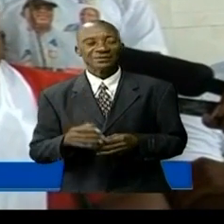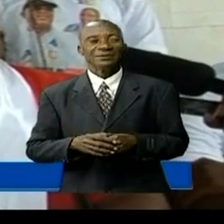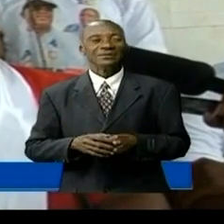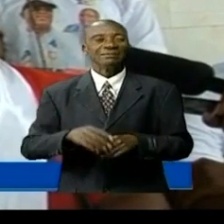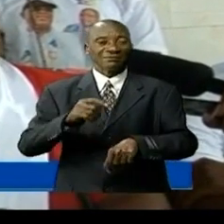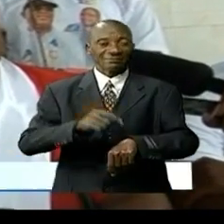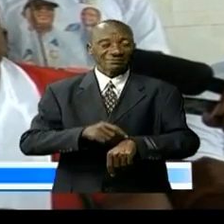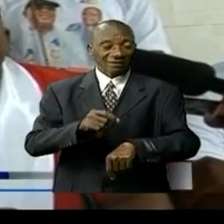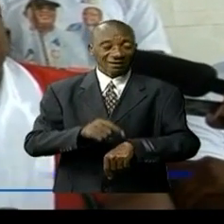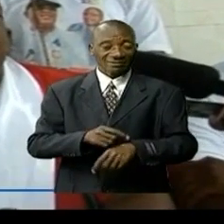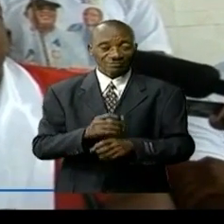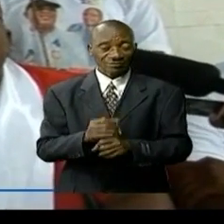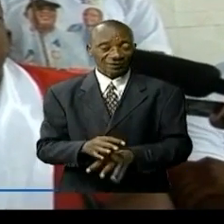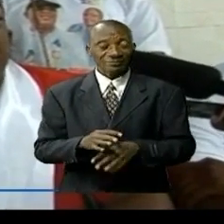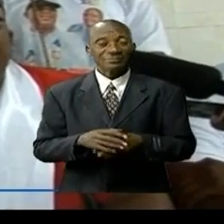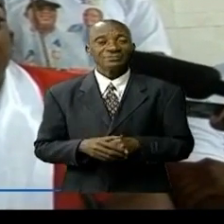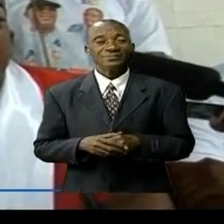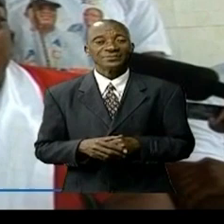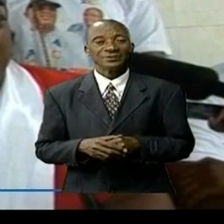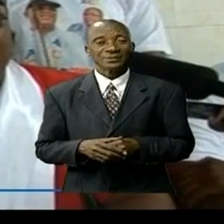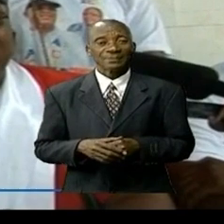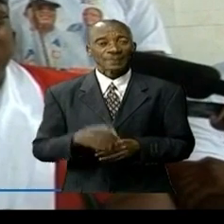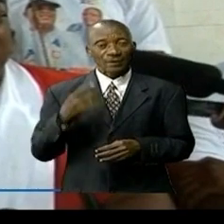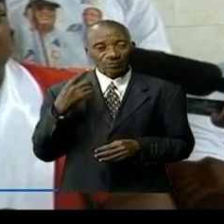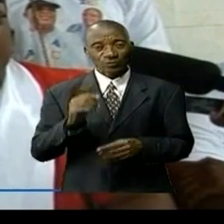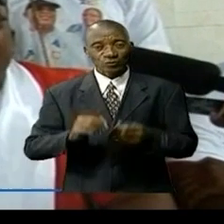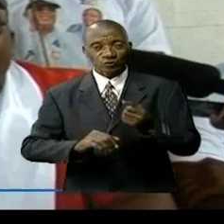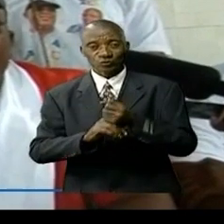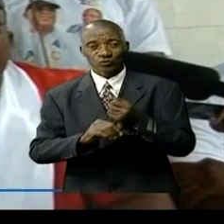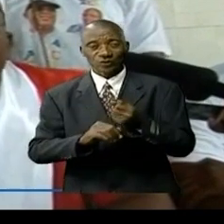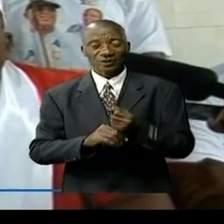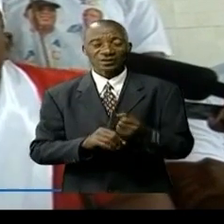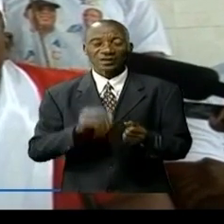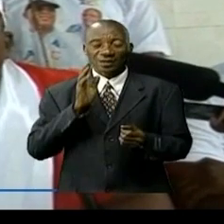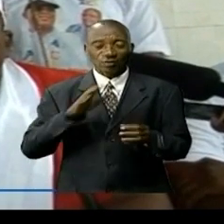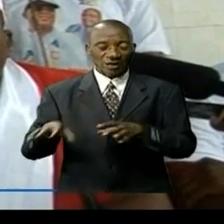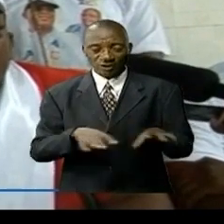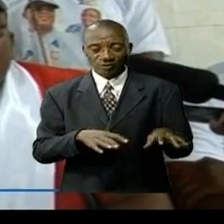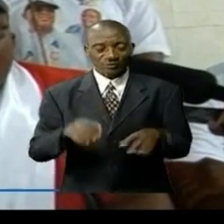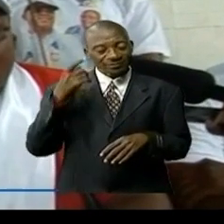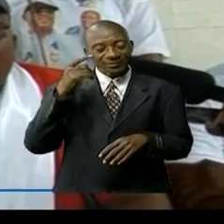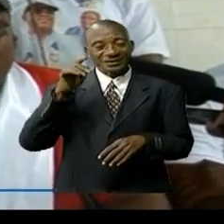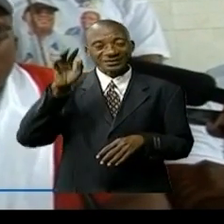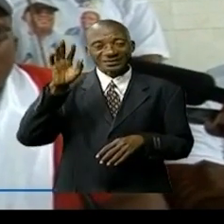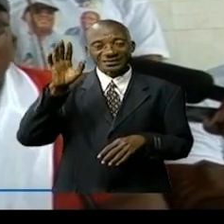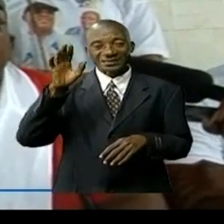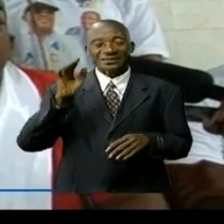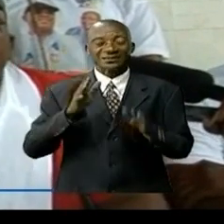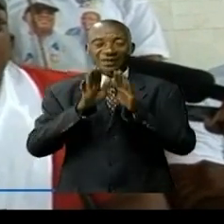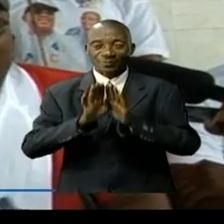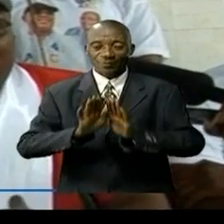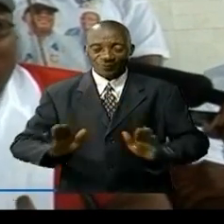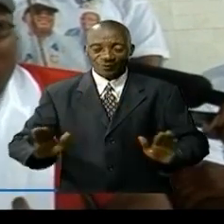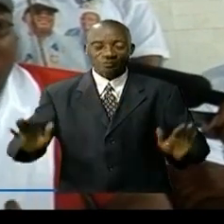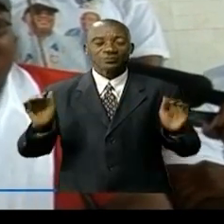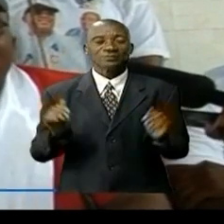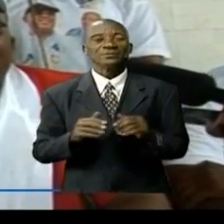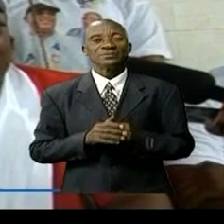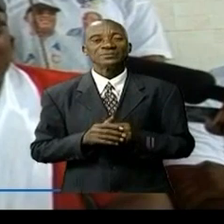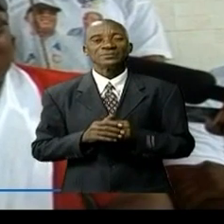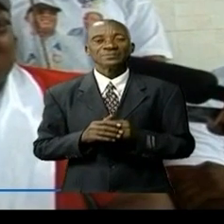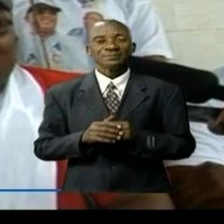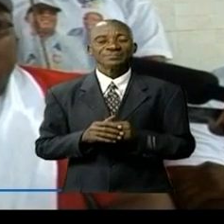République. Cette action s'appelle Kinshasa Bopeto. Et puisque nous voulons